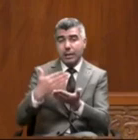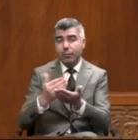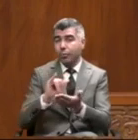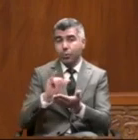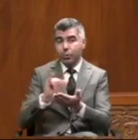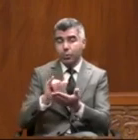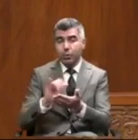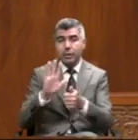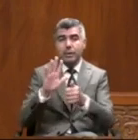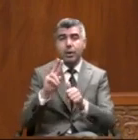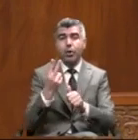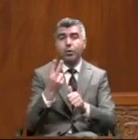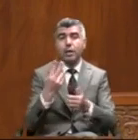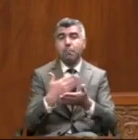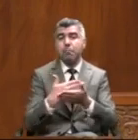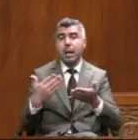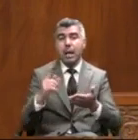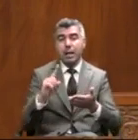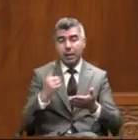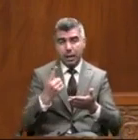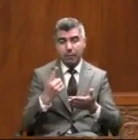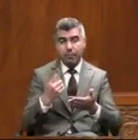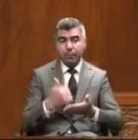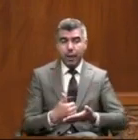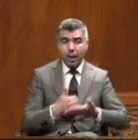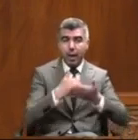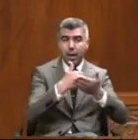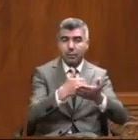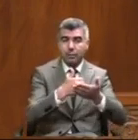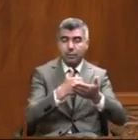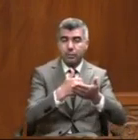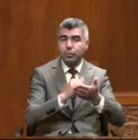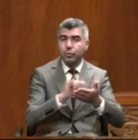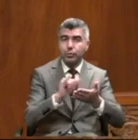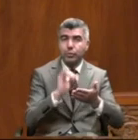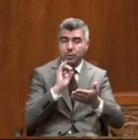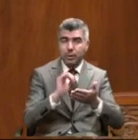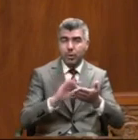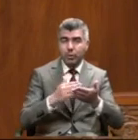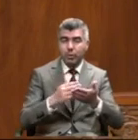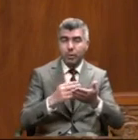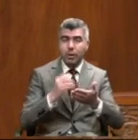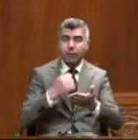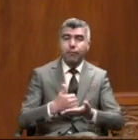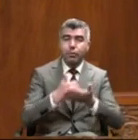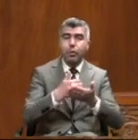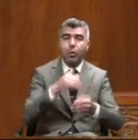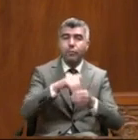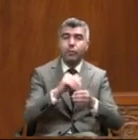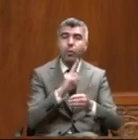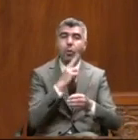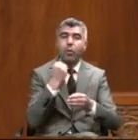26 في المليار درهم من اجل تغطيه نفقات وتحملات المقاصه التي